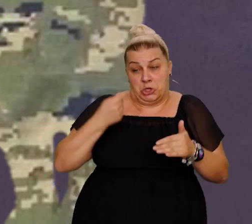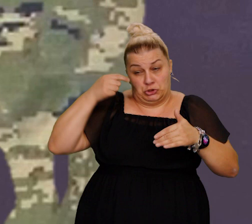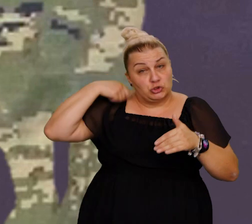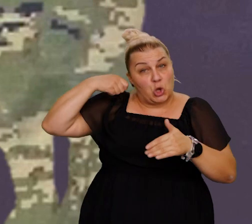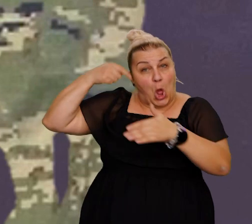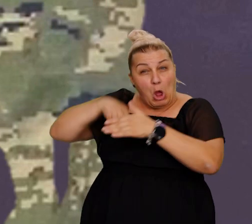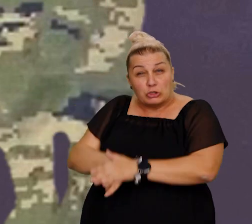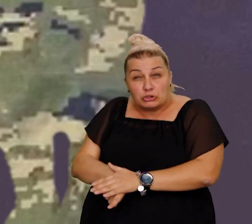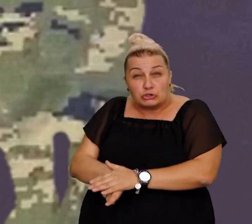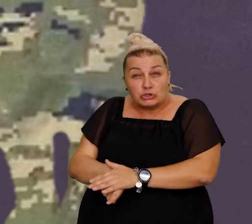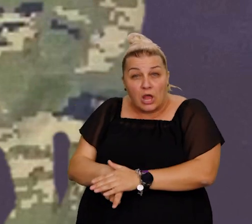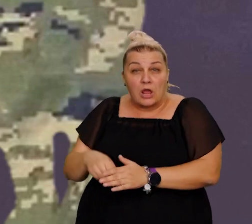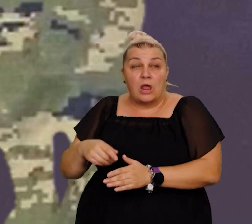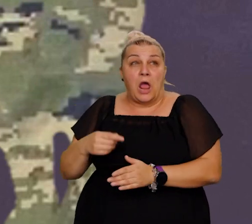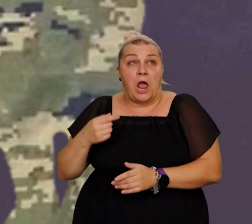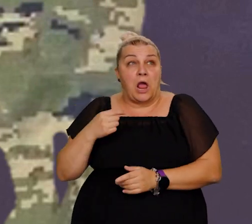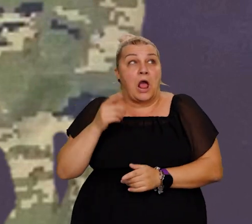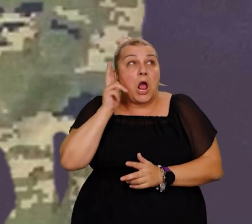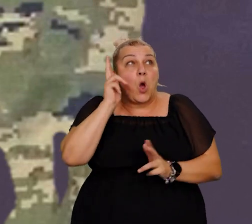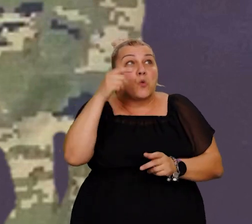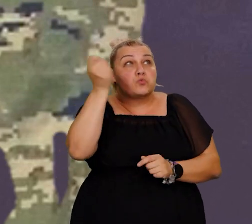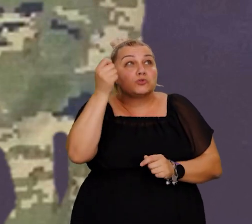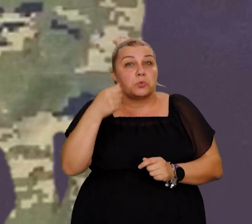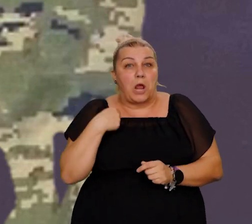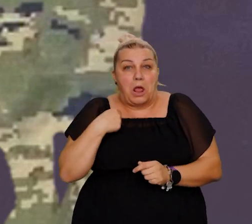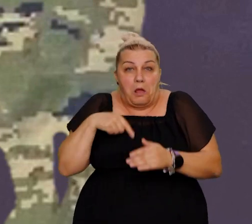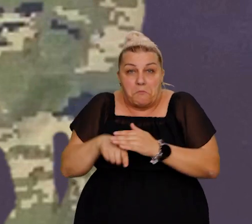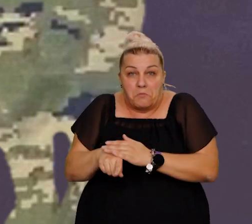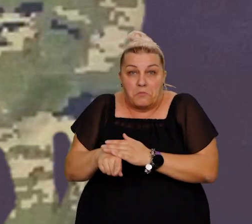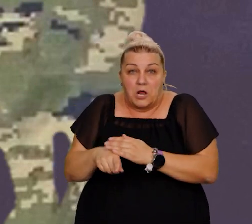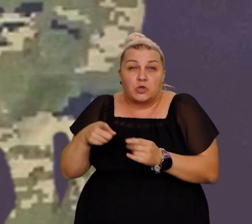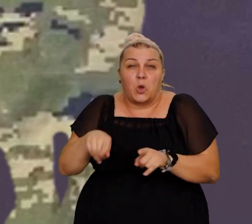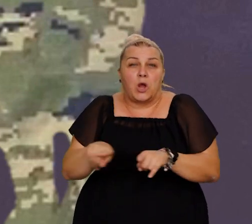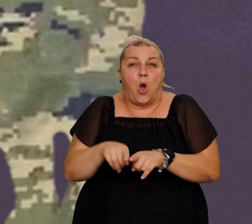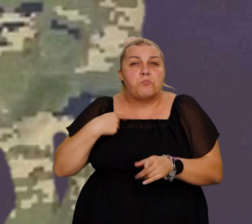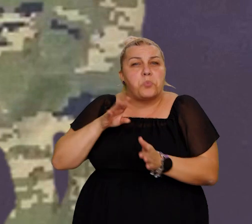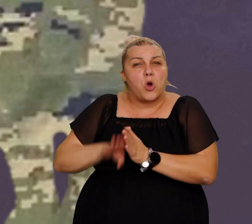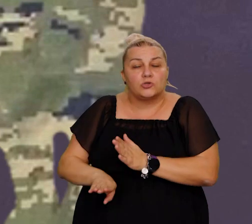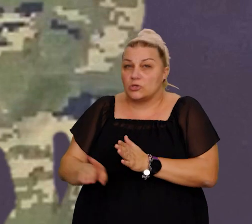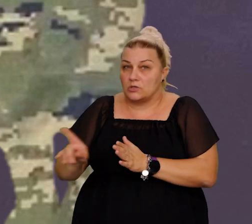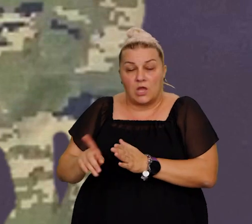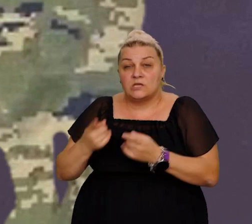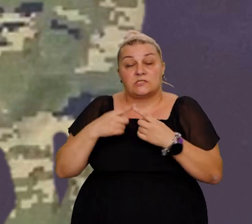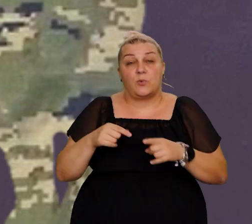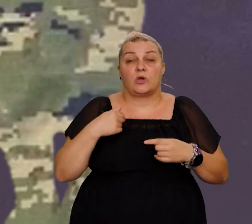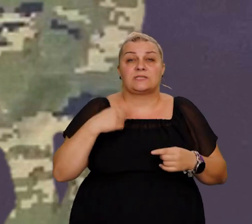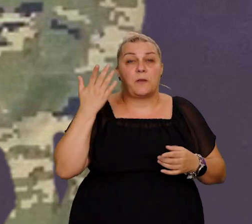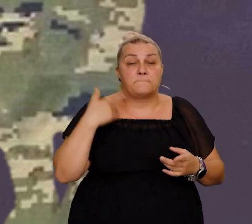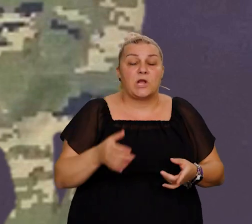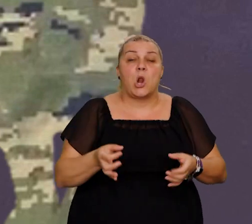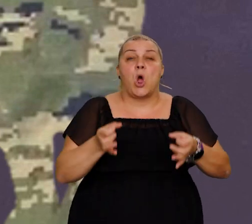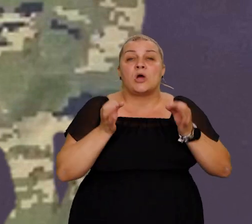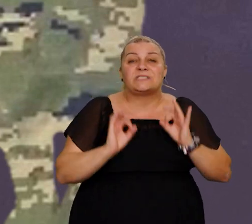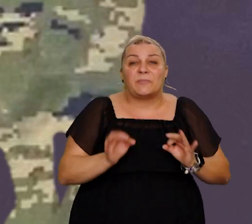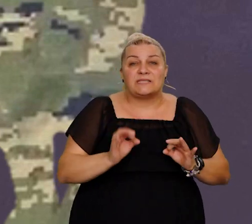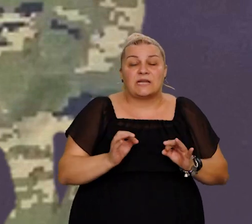skloništu, svira zračna uzbuna, ja sam nešto što mogao poduzeti jer sam specijalista posebno za